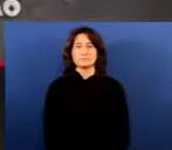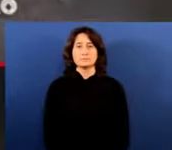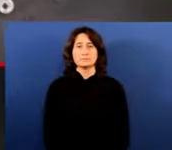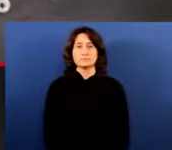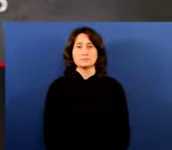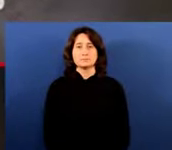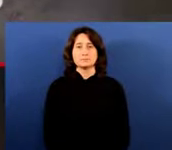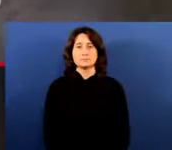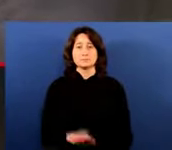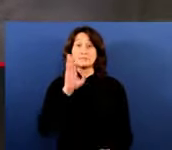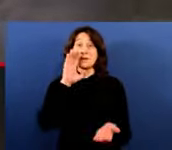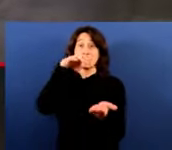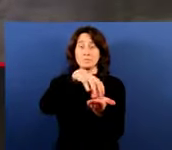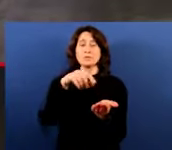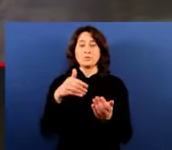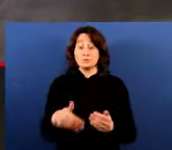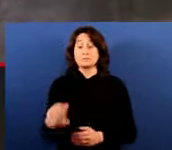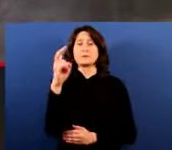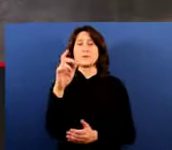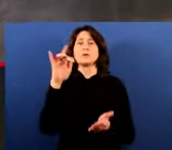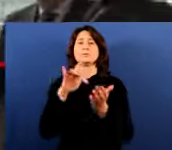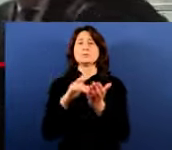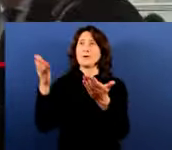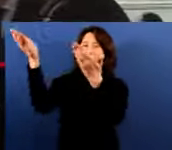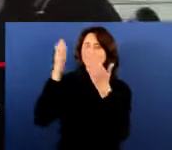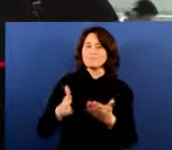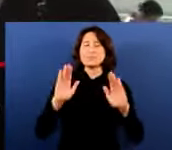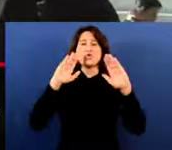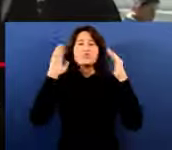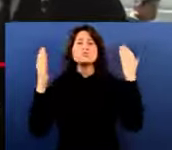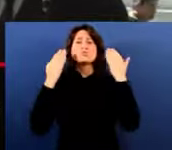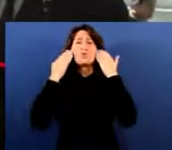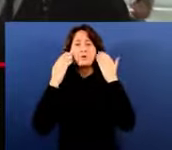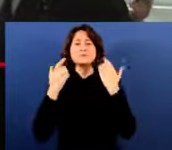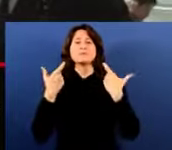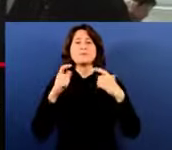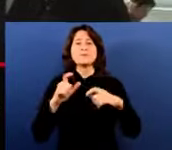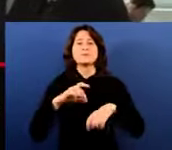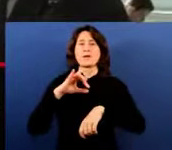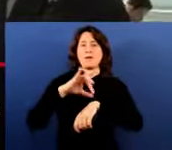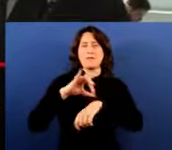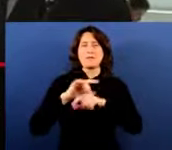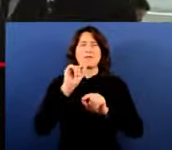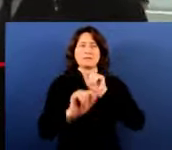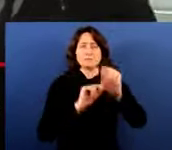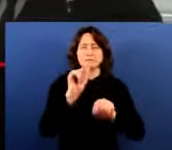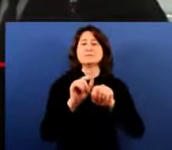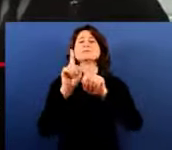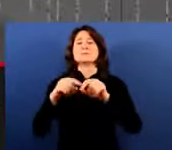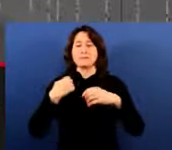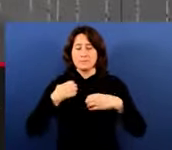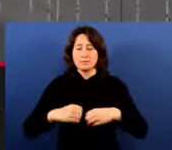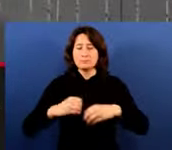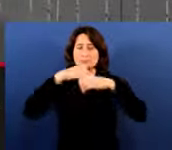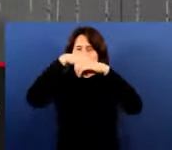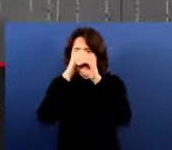infekzio gaixotasunen eta mikrobiologia klinikako Espainiako sozietatearen 16. biltzar nazionalak estreinatuko